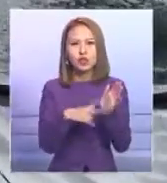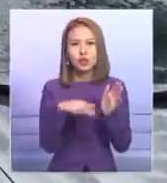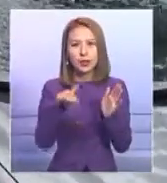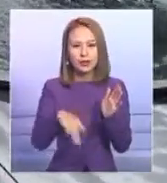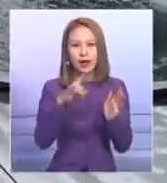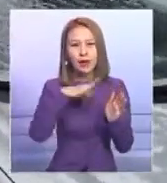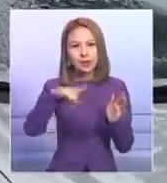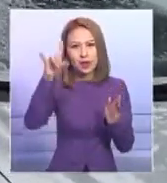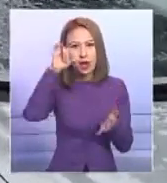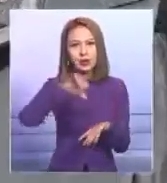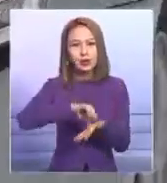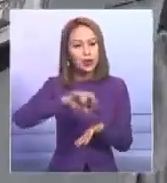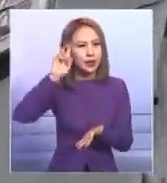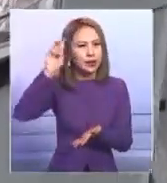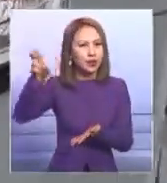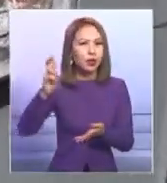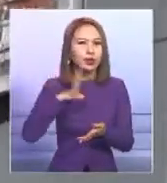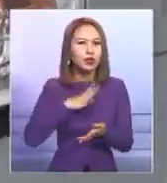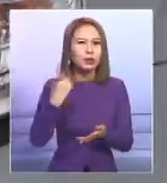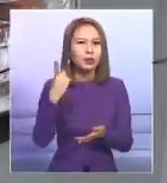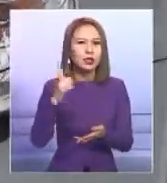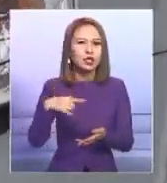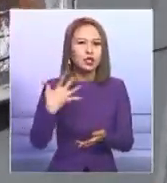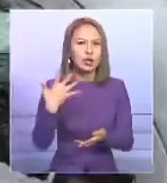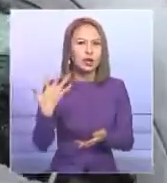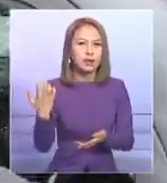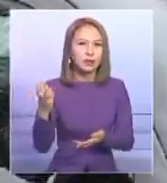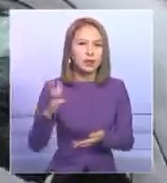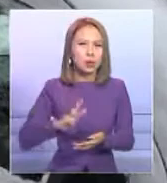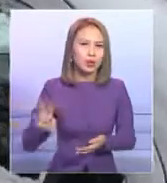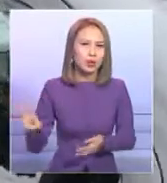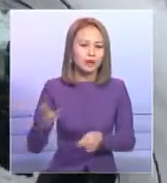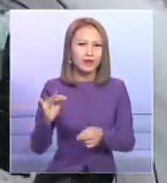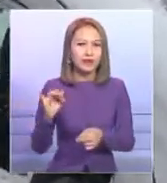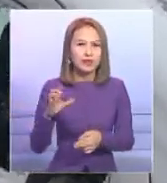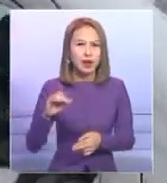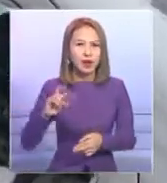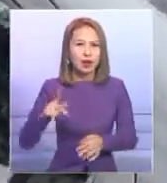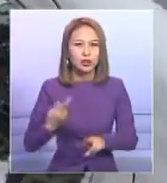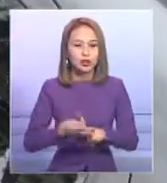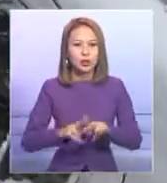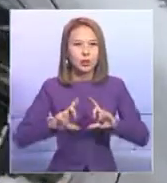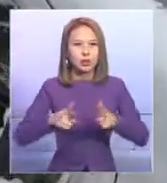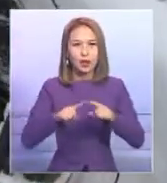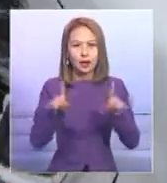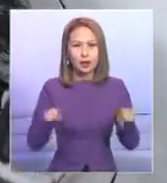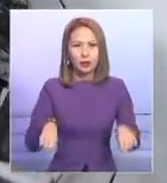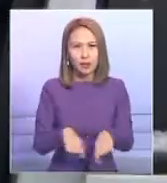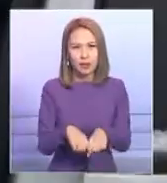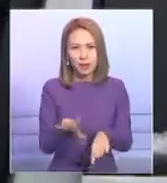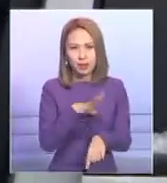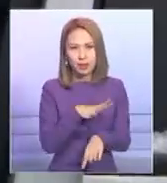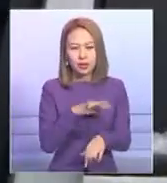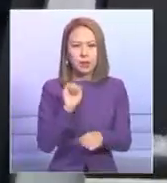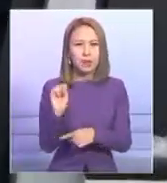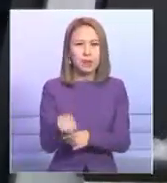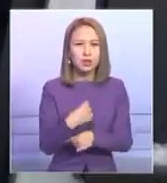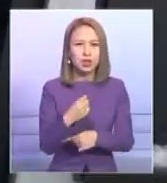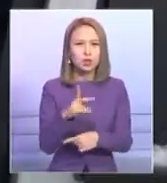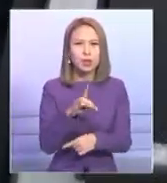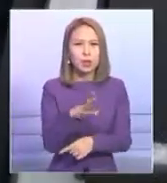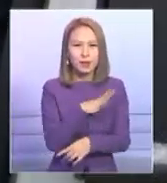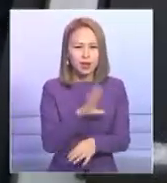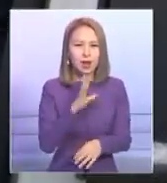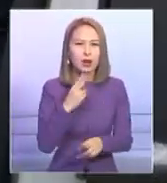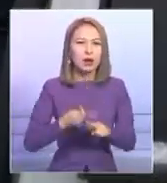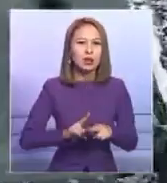мыңдай қазақстанды қатысып, мемлекеттік кірістер органдарына 1,5 миллионнан аса фискалды түбіртек жіберген. Жеңімпазды анықтау үшін